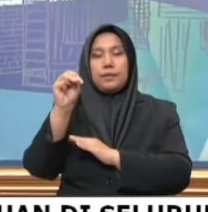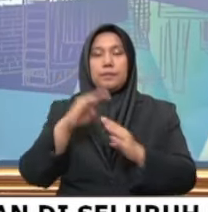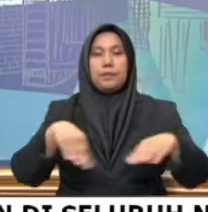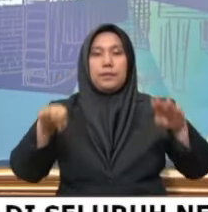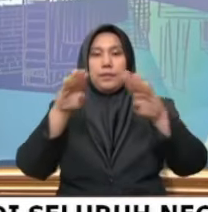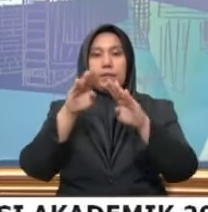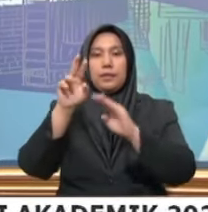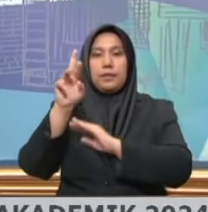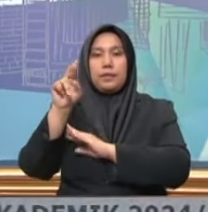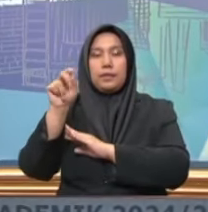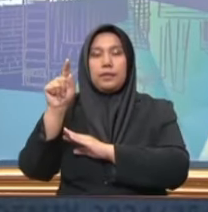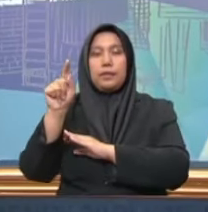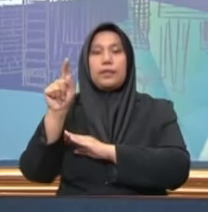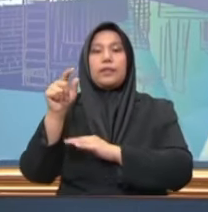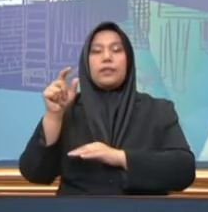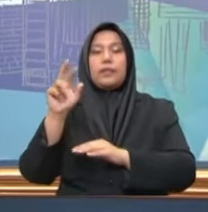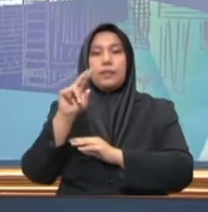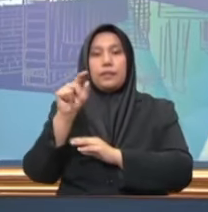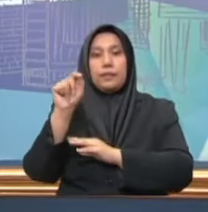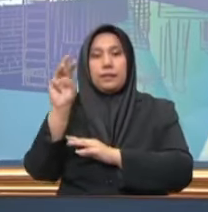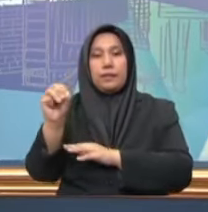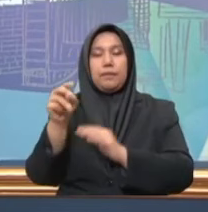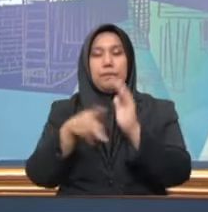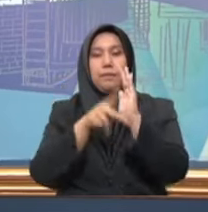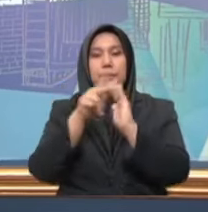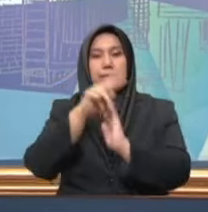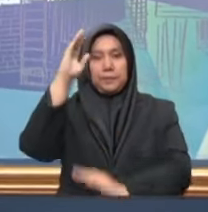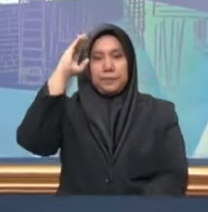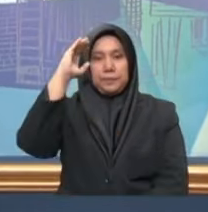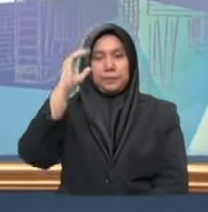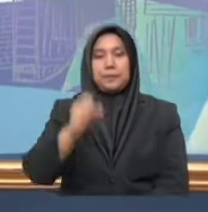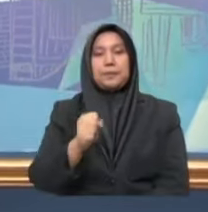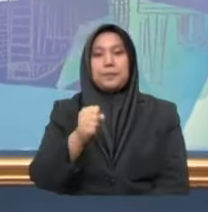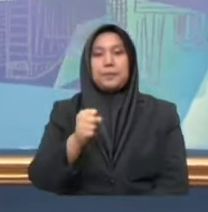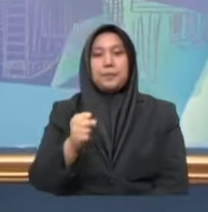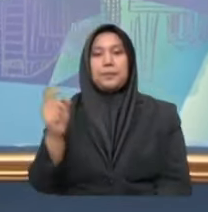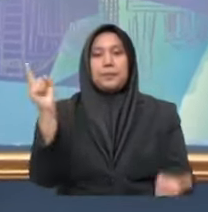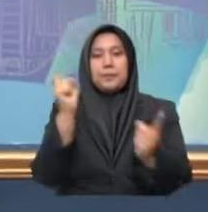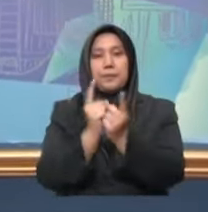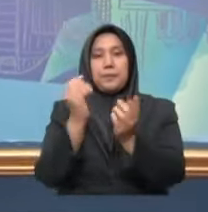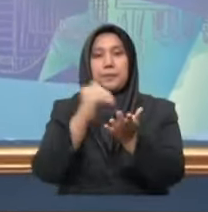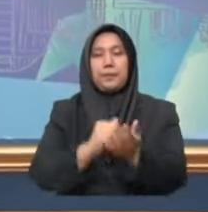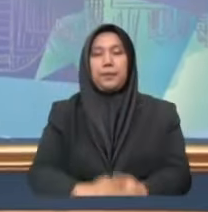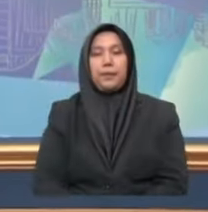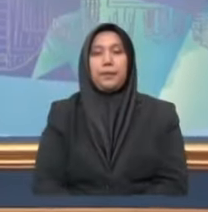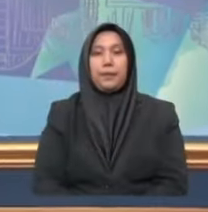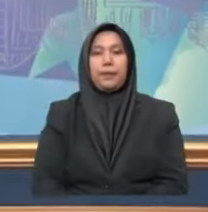juga di rtmparlimen.rtm.gov.my. Assalamualaikum dan jumpa lagi.